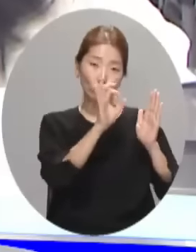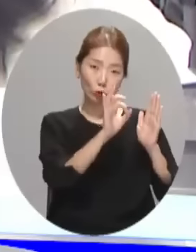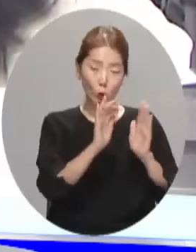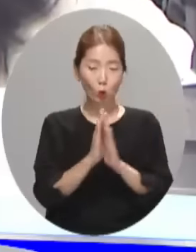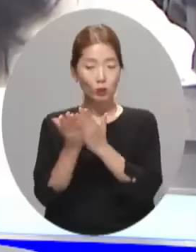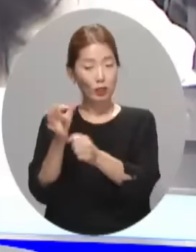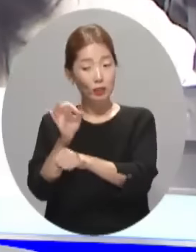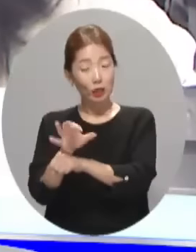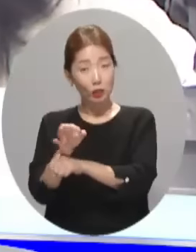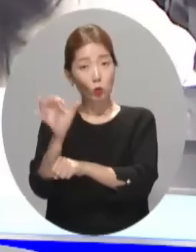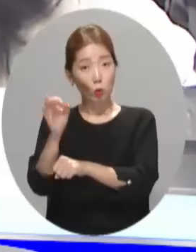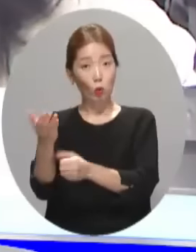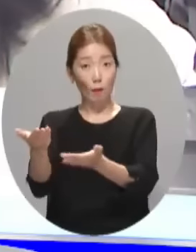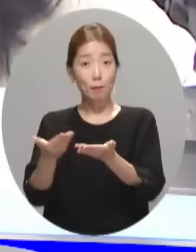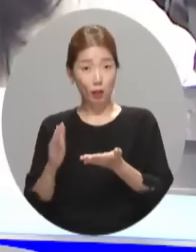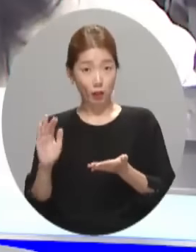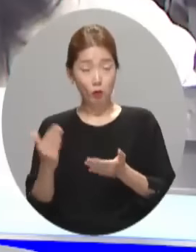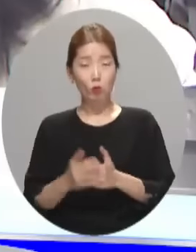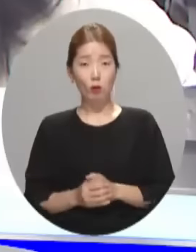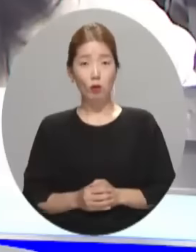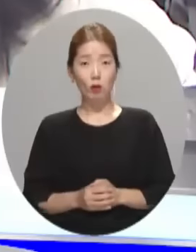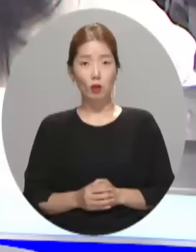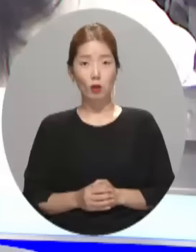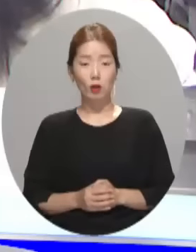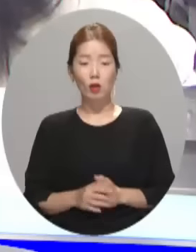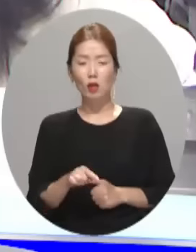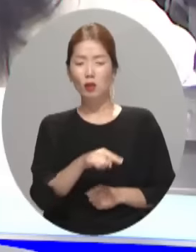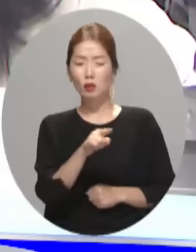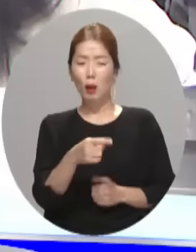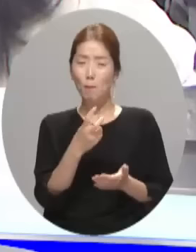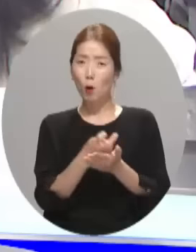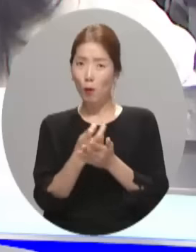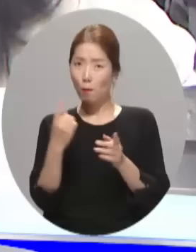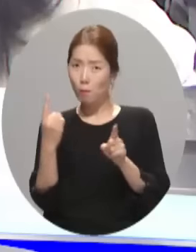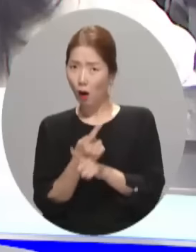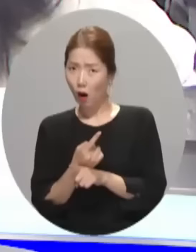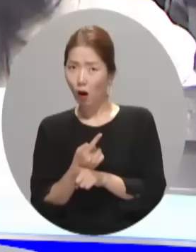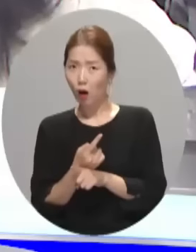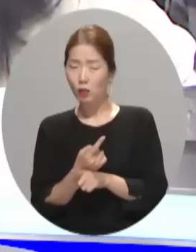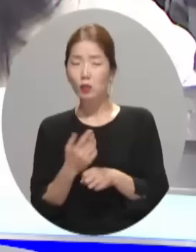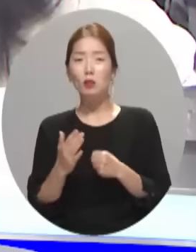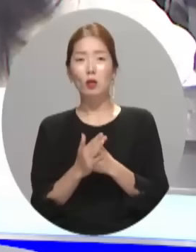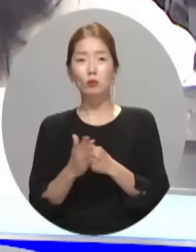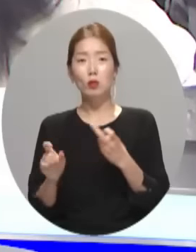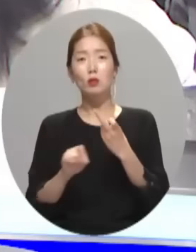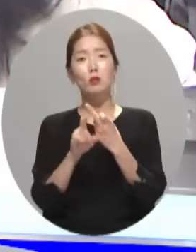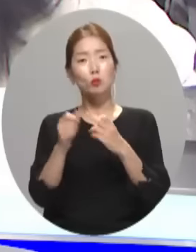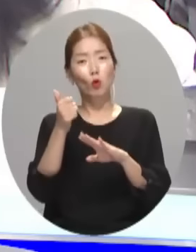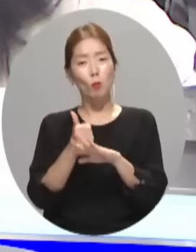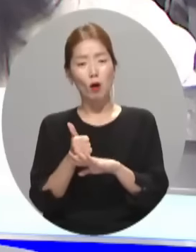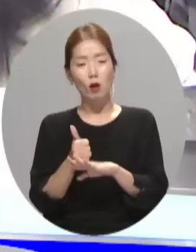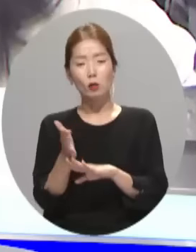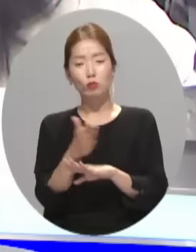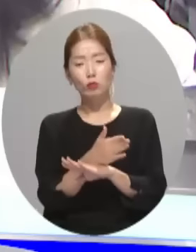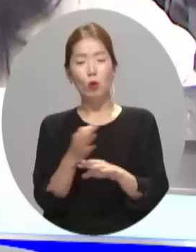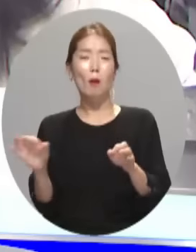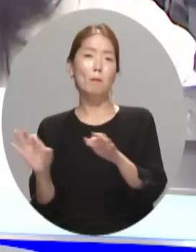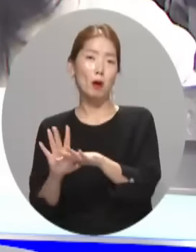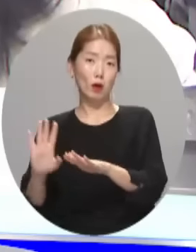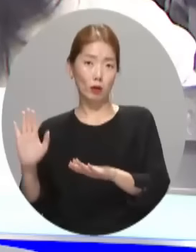교과서 구입비 등이 지원되는데 이른바 일몰제가 적용되는 관련 법 때문에 연말부터 효력이